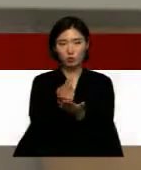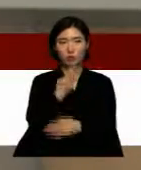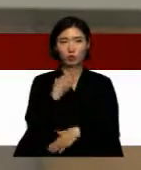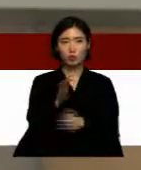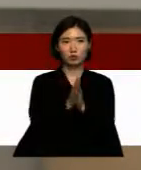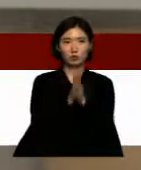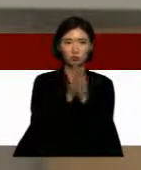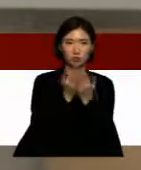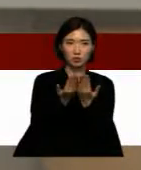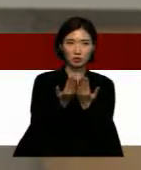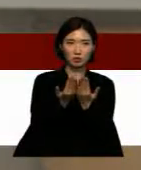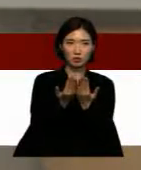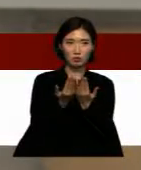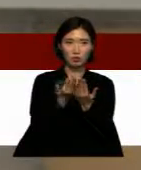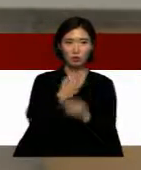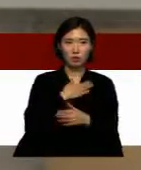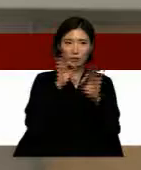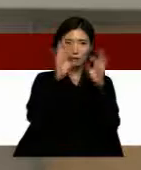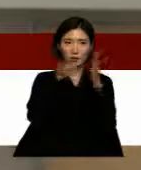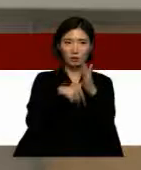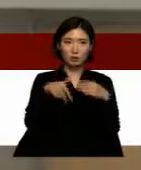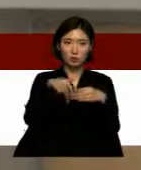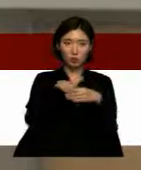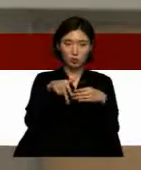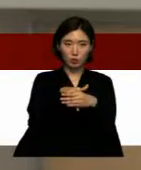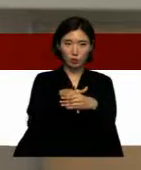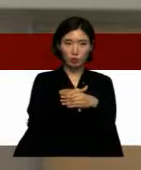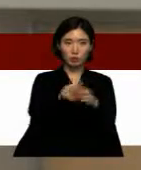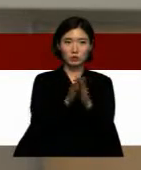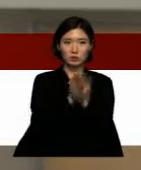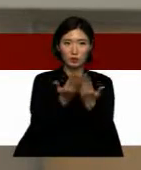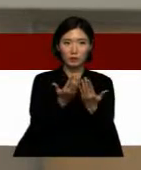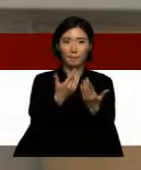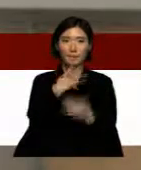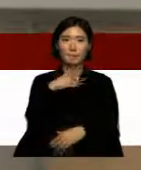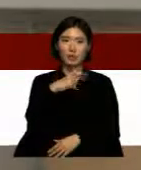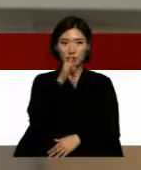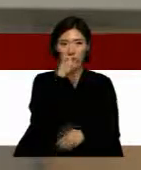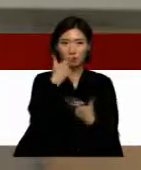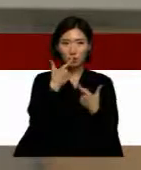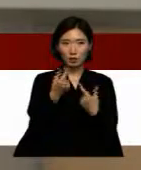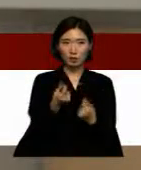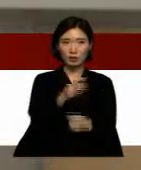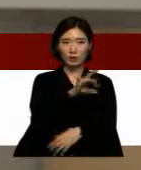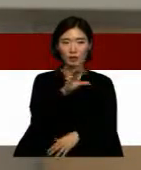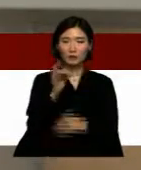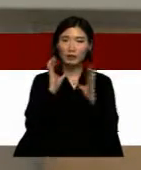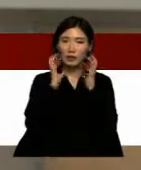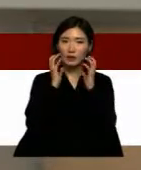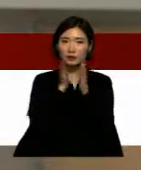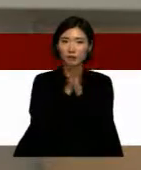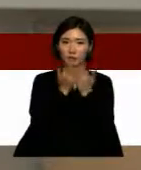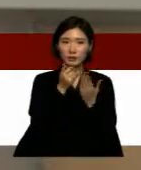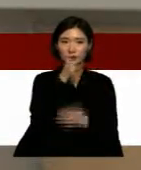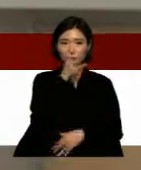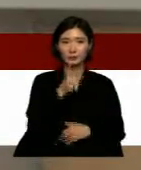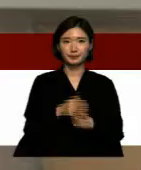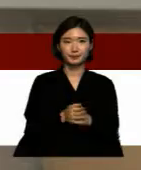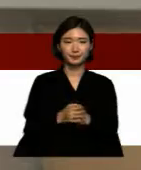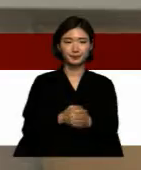뭐 제가 보기에는 그때 뭐 종교 그 성전 같은 거 그런 것밖에 없었던 것 같아요. 가끔 가다 보면 아동 도서는 있긴